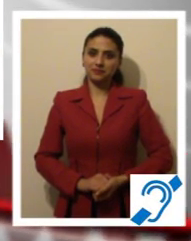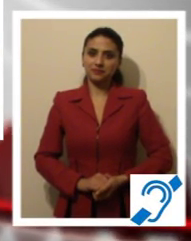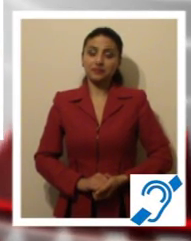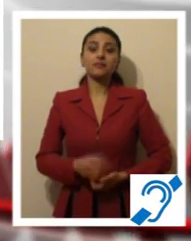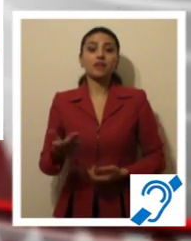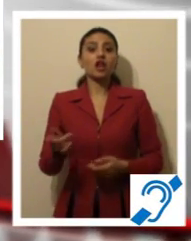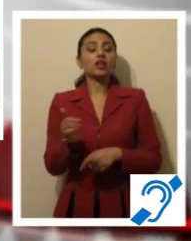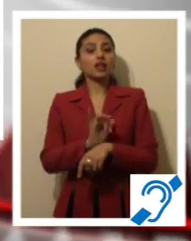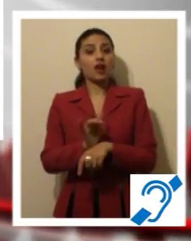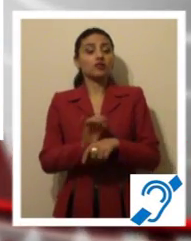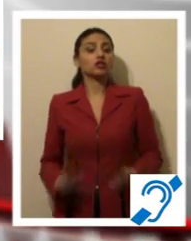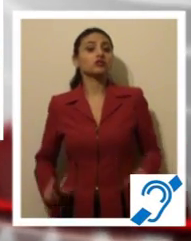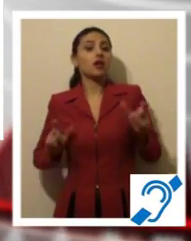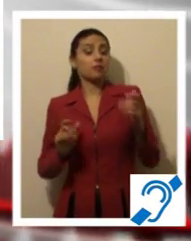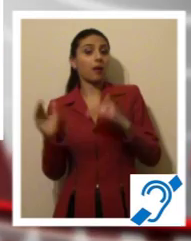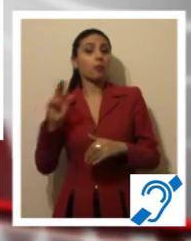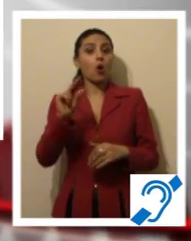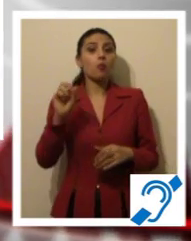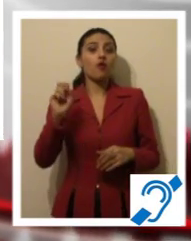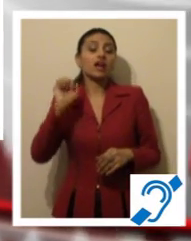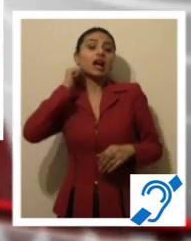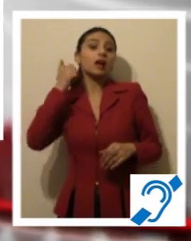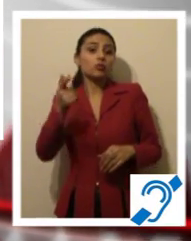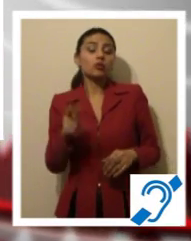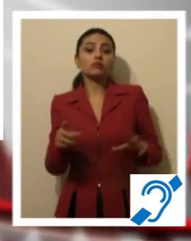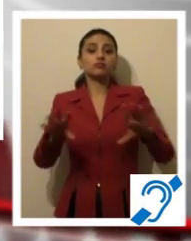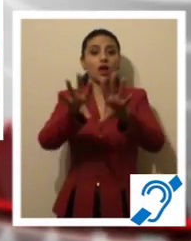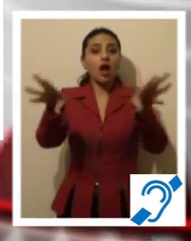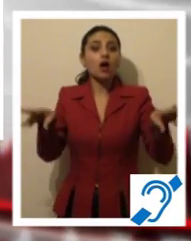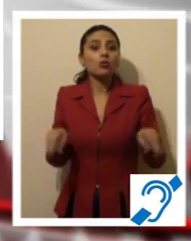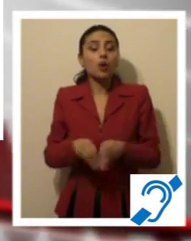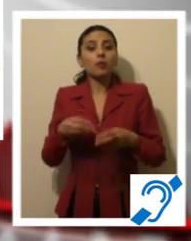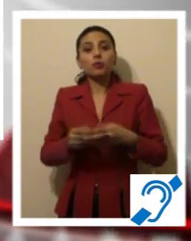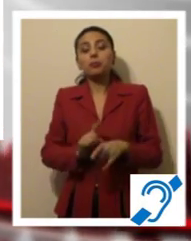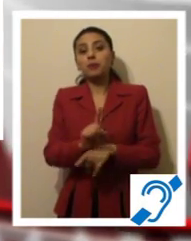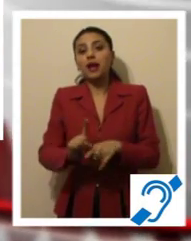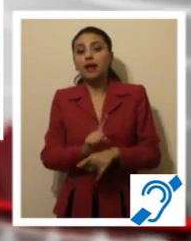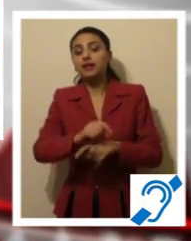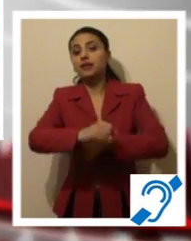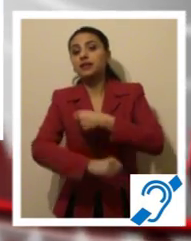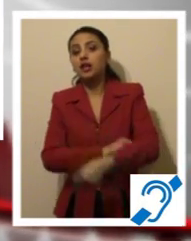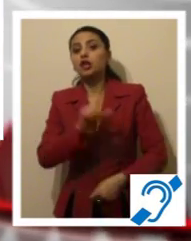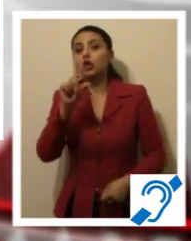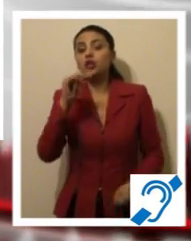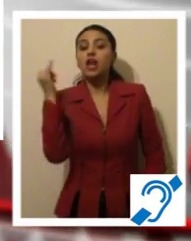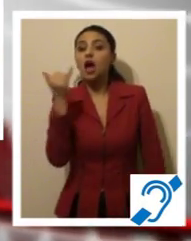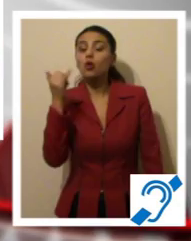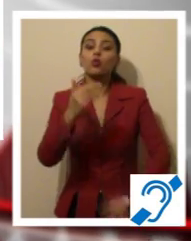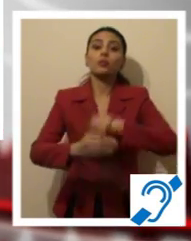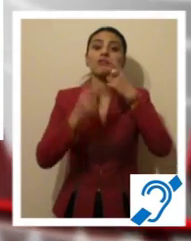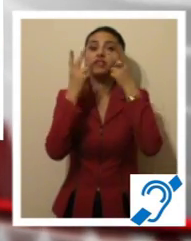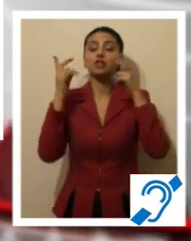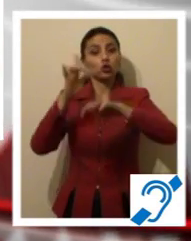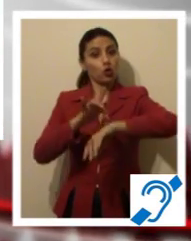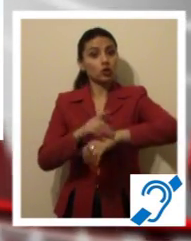Managerul general Alexandru Popovici va suna adunarea pentru reluarea pregătirilor din această perioadă pe 20 ianuarie, urmând ca vizita medicală